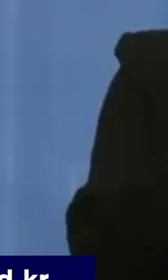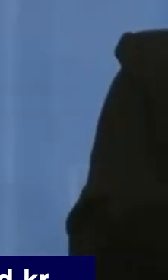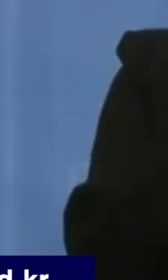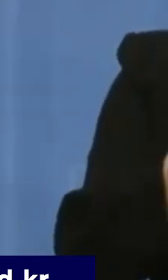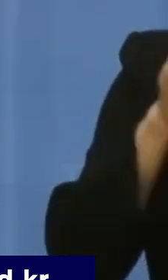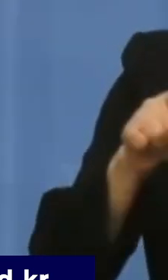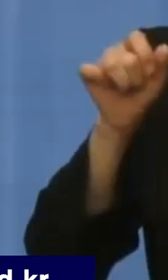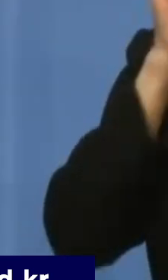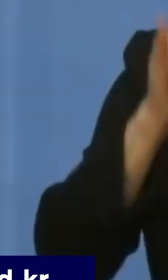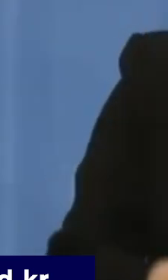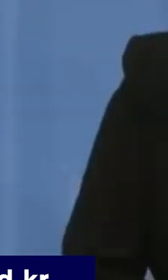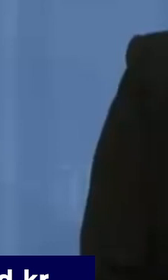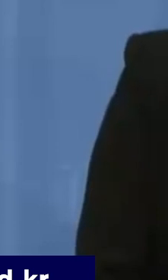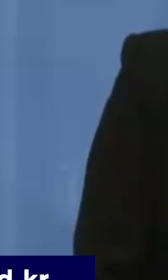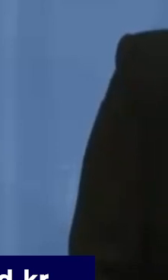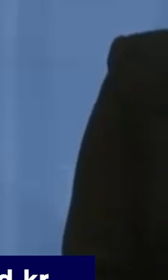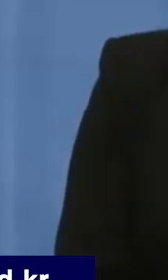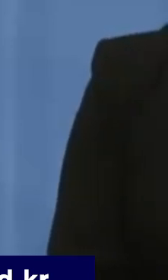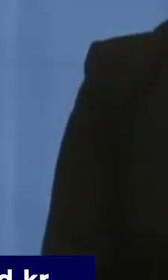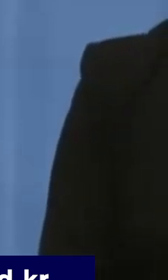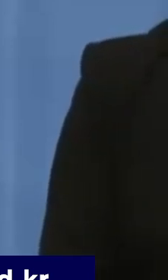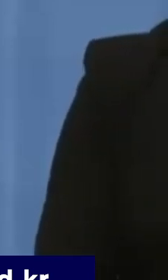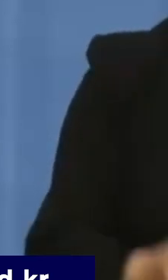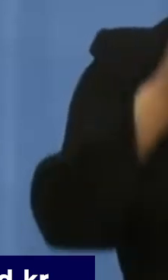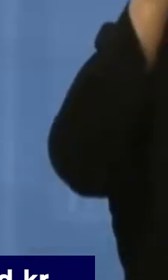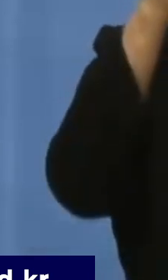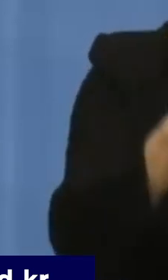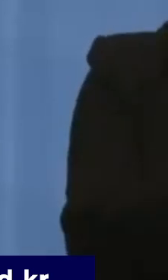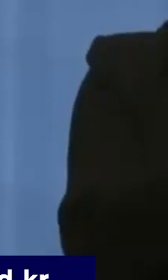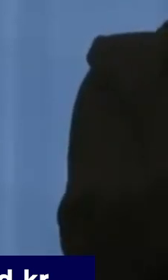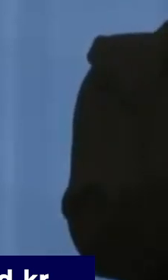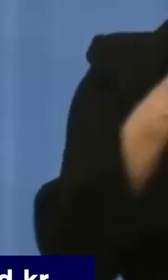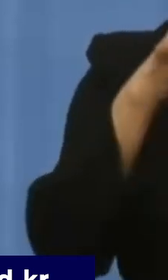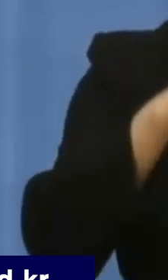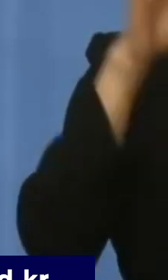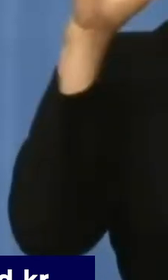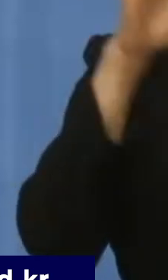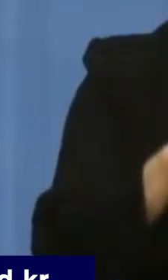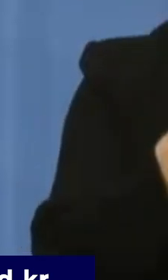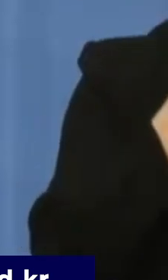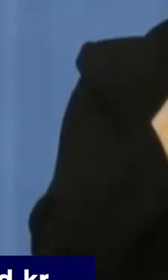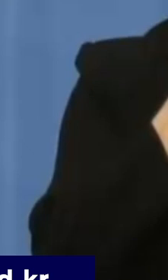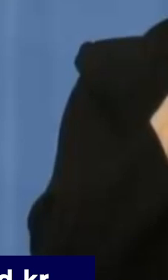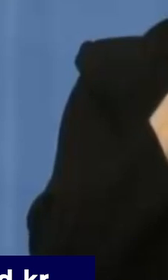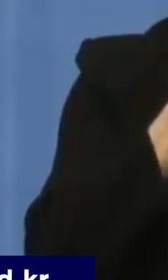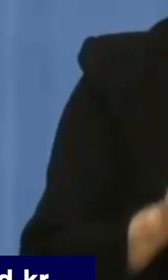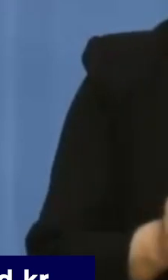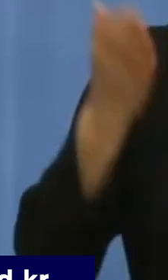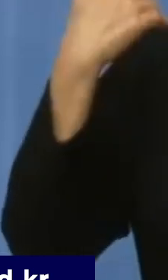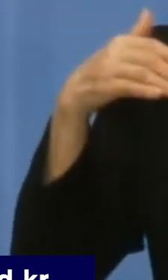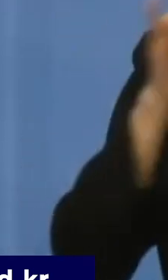차일피일 지연시키고 있습니다. 이미 수차례 만나 큰 틀의 공감대를 형성했다고 한 지가